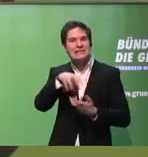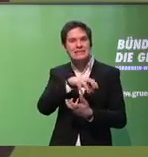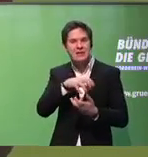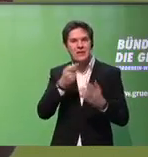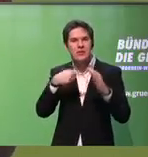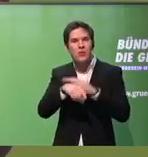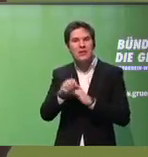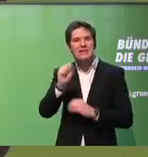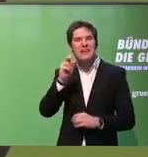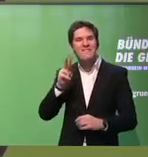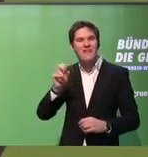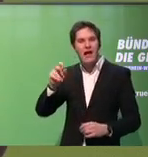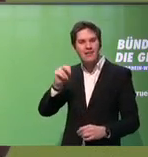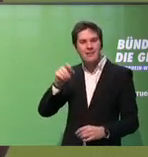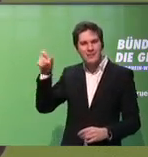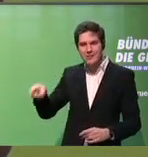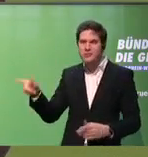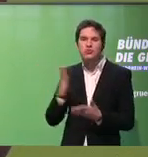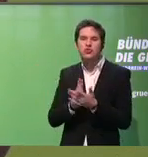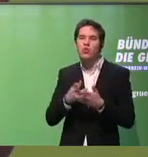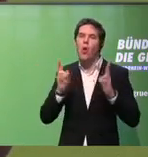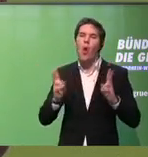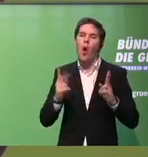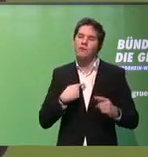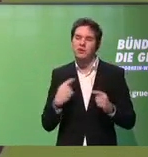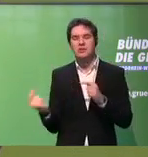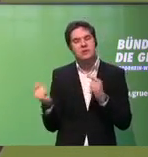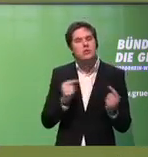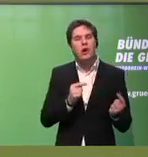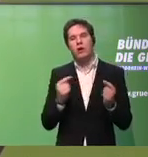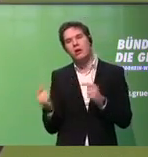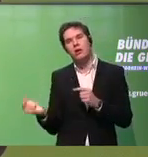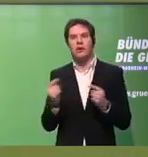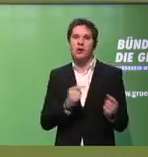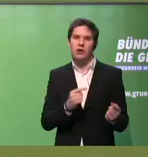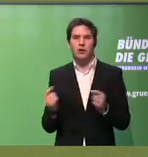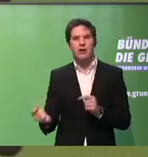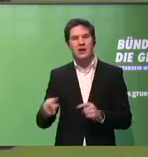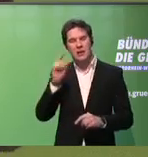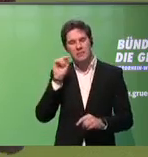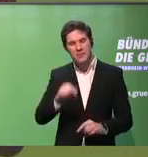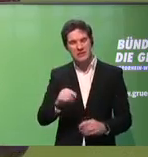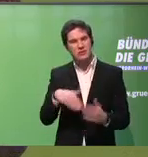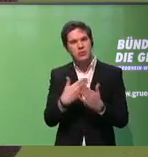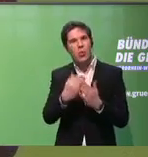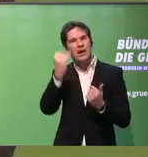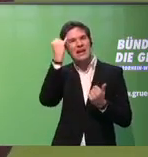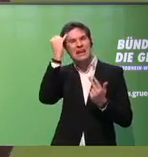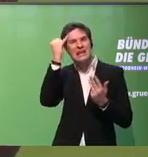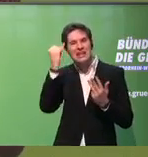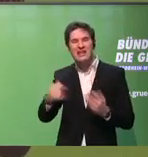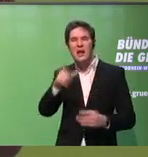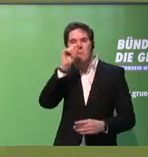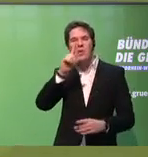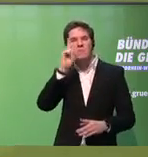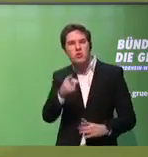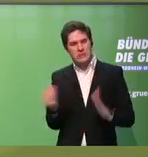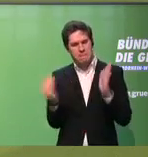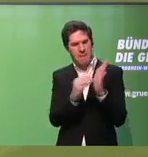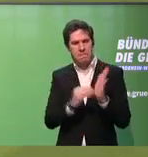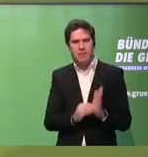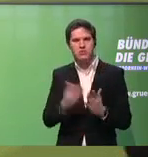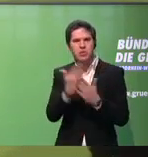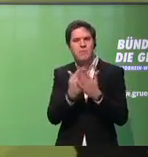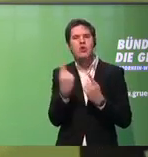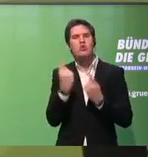Beispiel unglaublich oft rauf und runter diskutiert, wir müssen diese Ideen verankert zum Beispiel im Green New Deal, die müssen